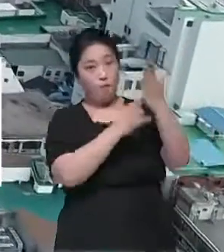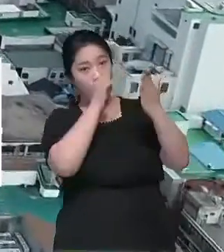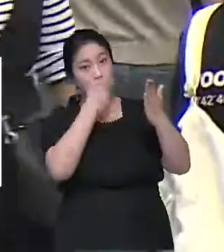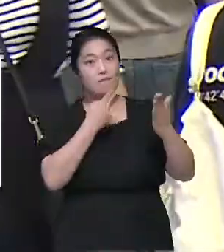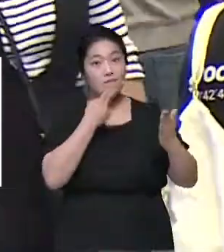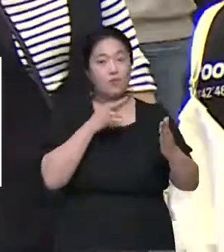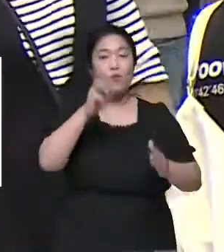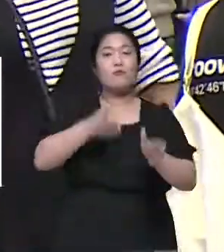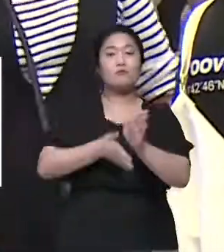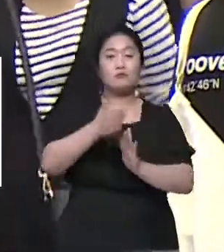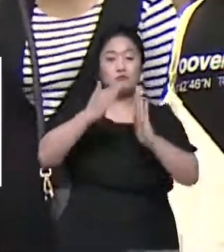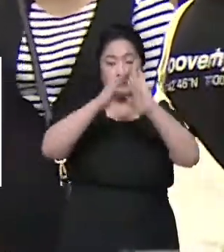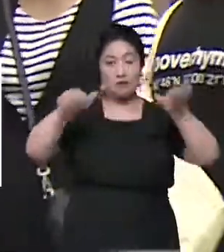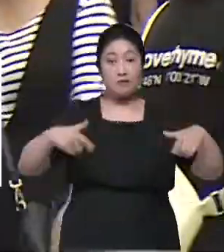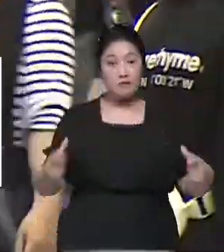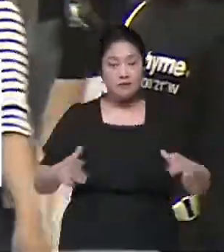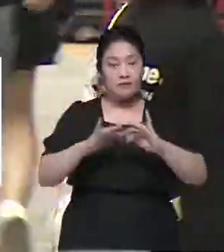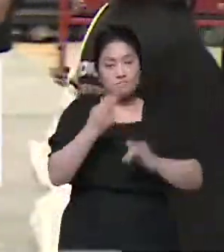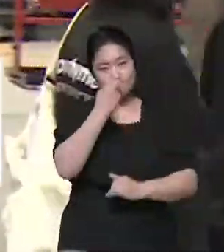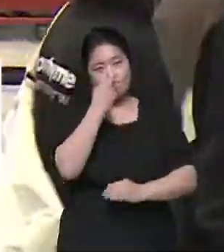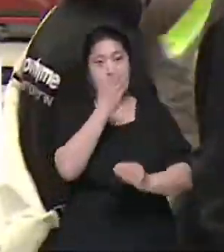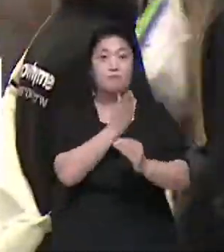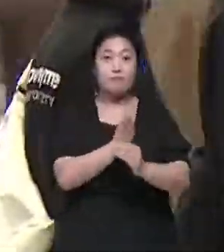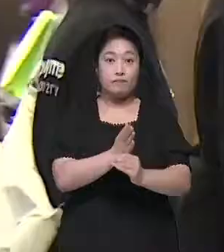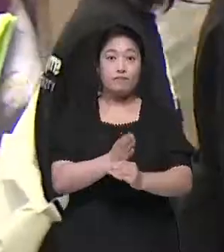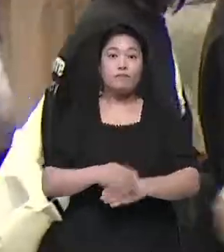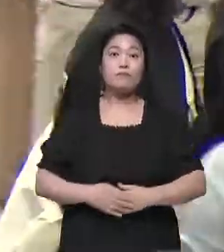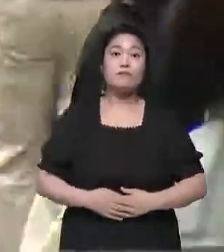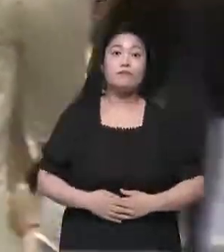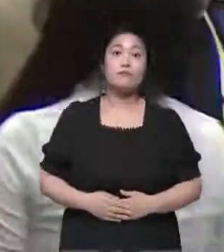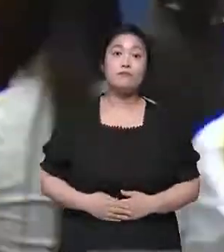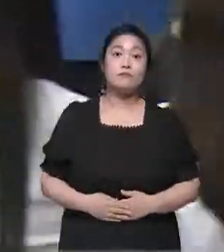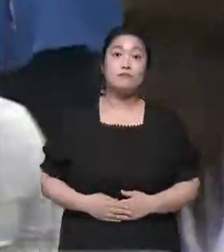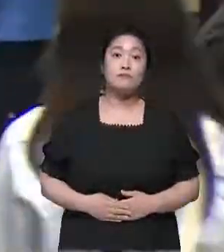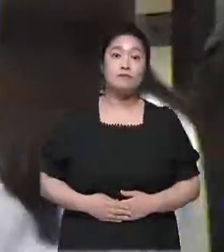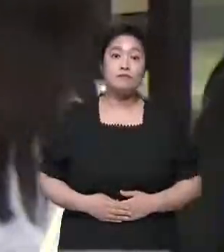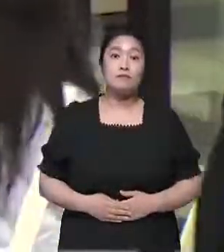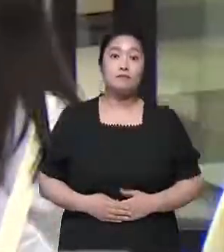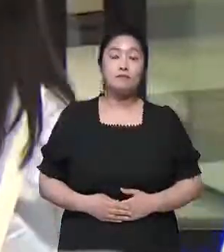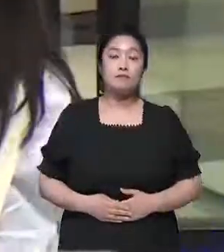광주 전남 지역민들이 지켜보고 있습니다. KBC 이계혁입니다.